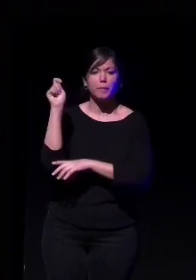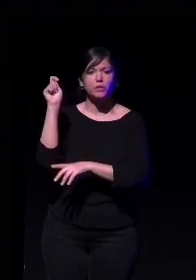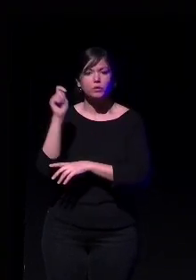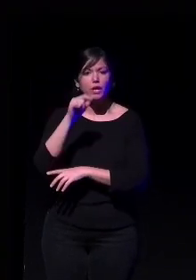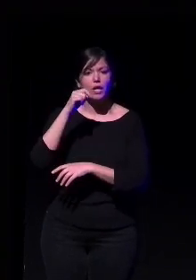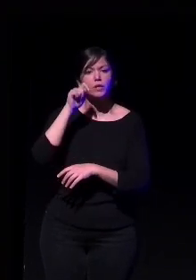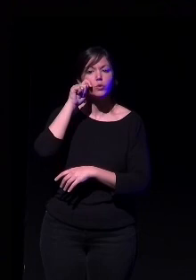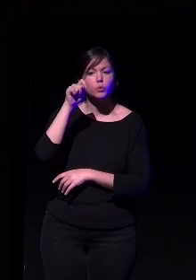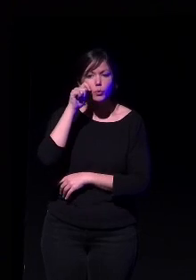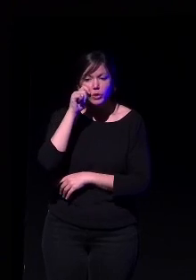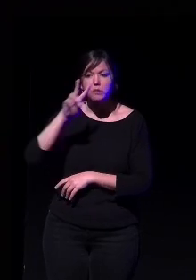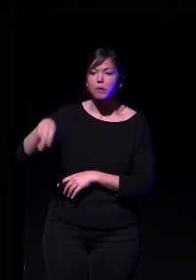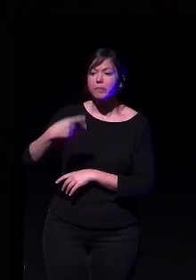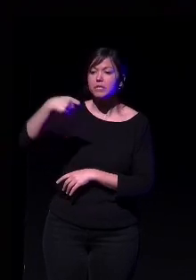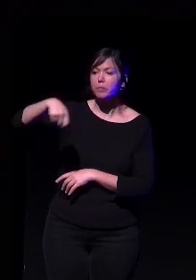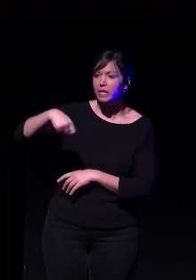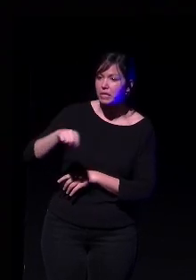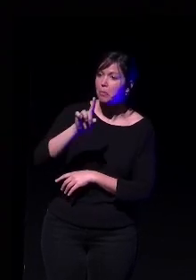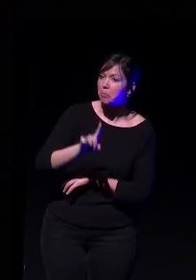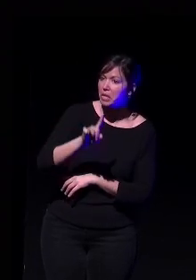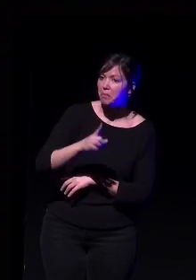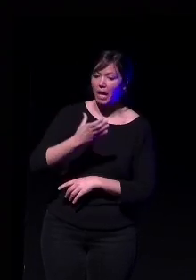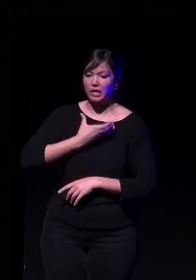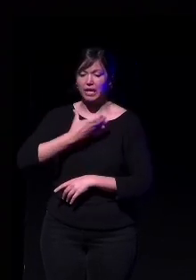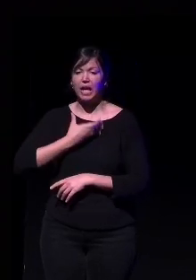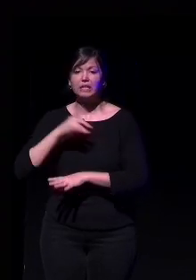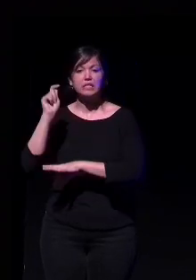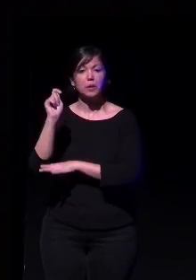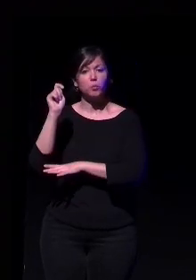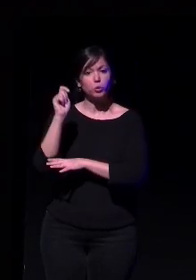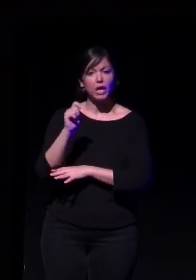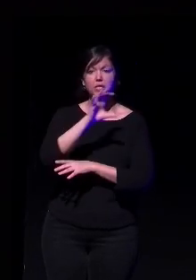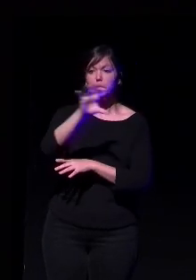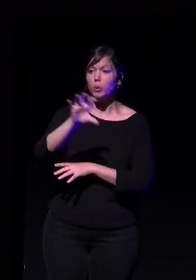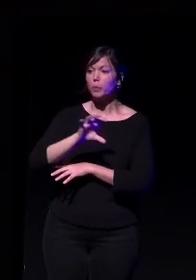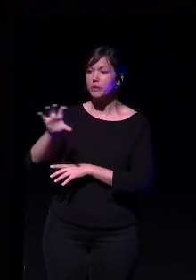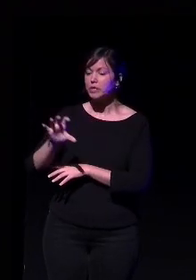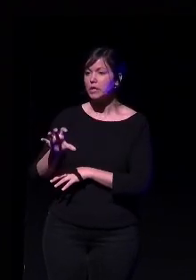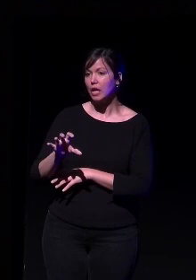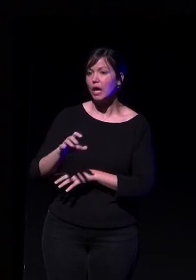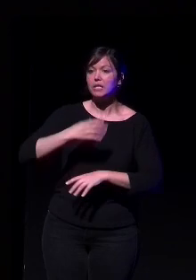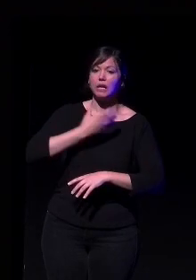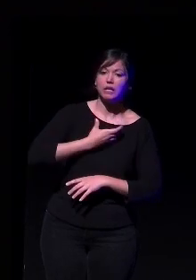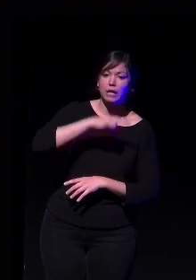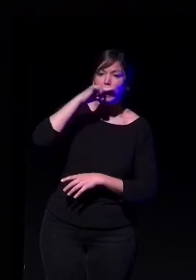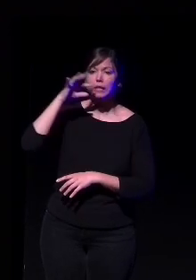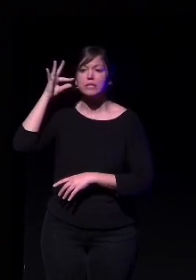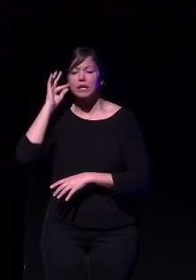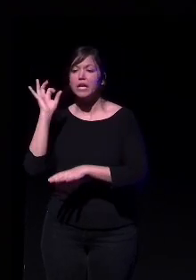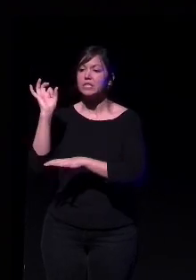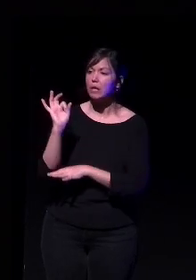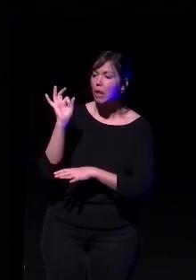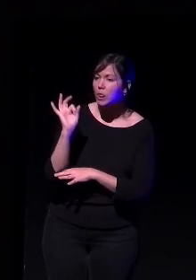de Turisme, que el vicepresident primer és el mateix alcalde, els diputats provincials, els alcaldes i alcaldesses, els